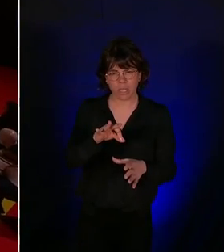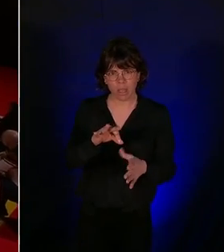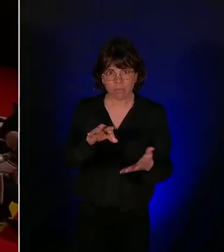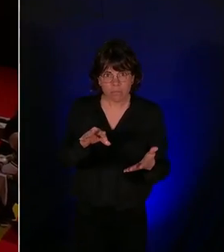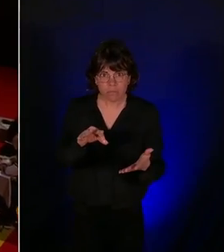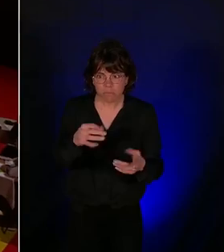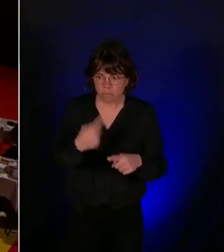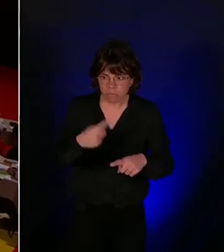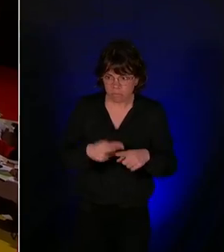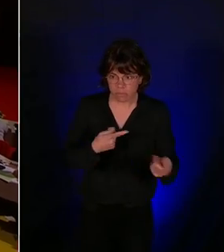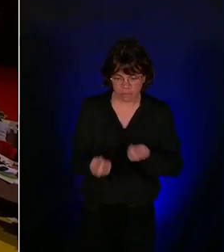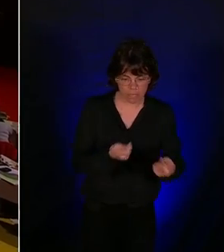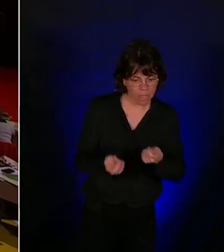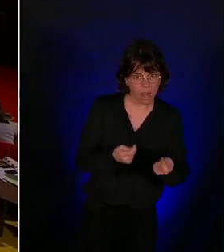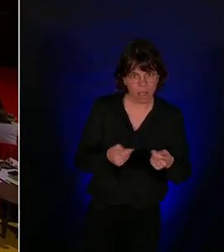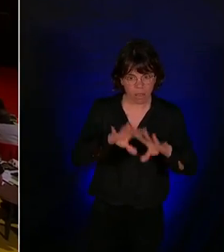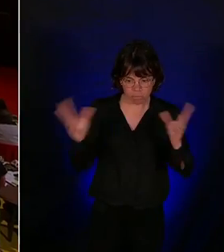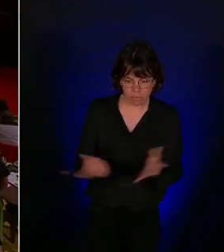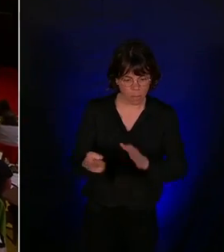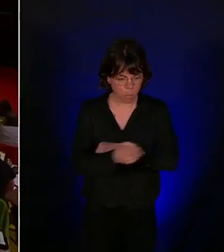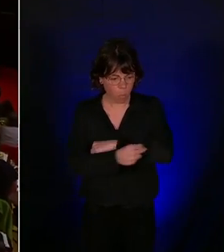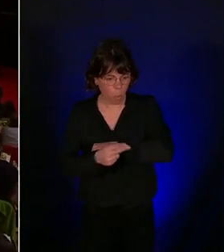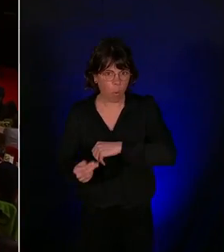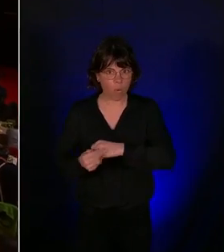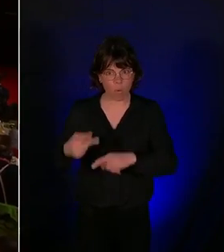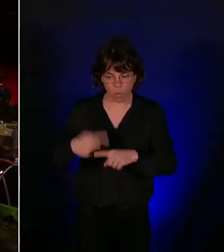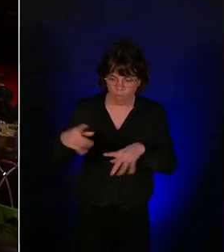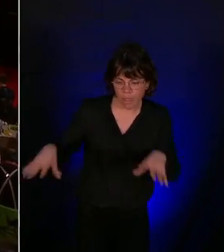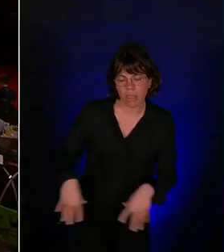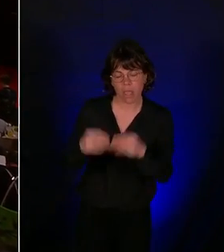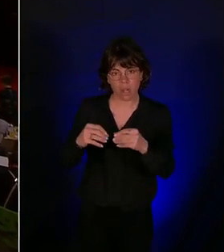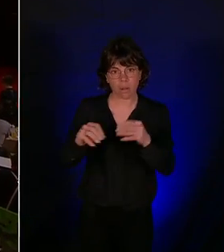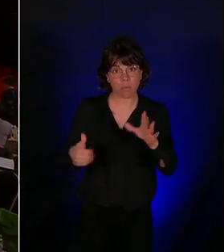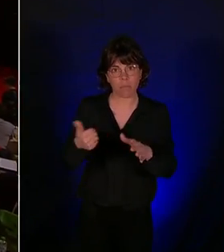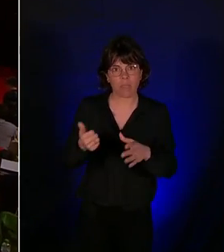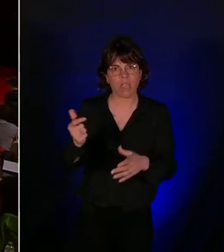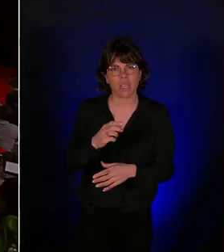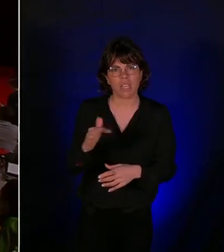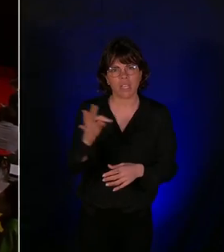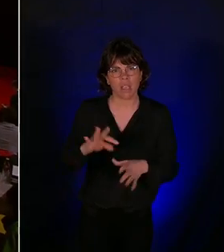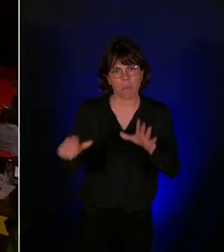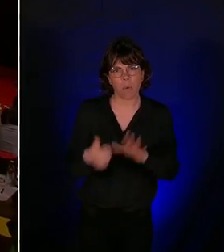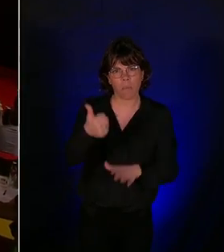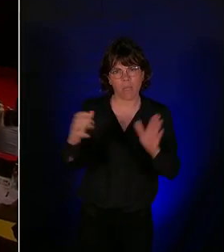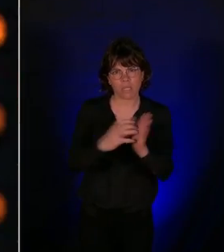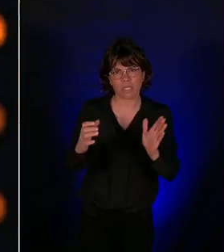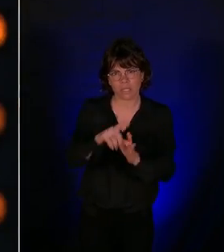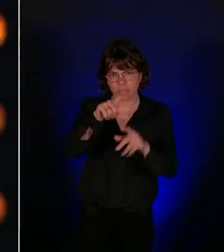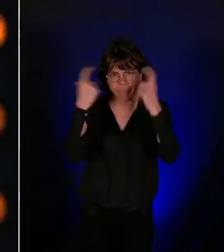confédéral national et le bureau confédéral la direction de la CGT conformément à l'article 26 des